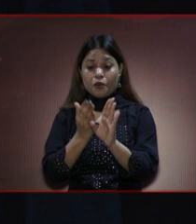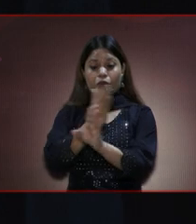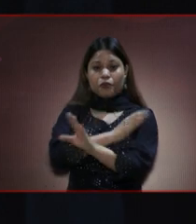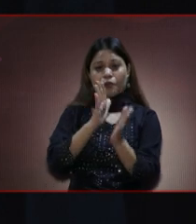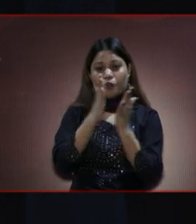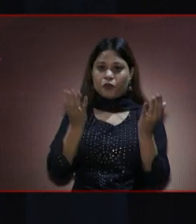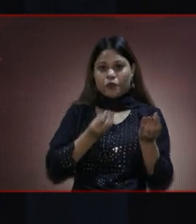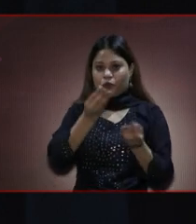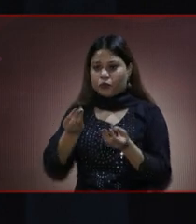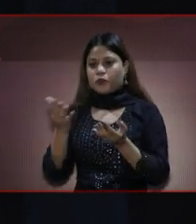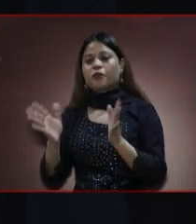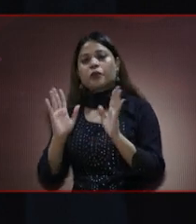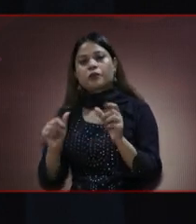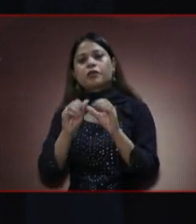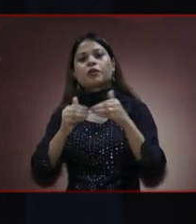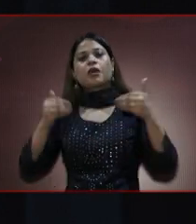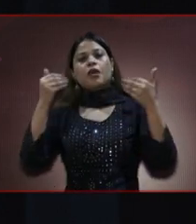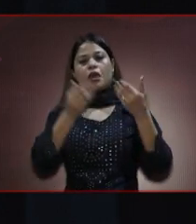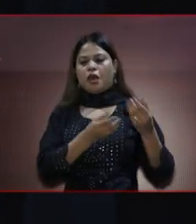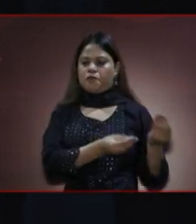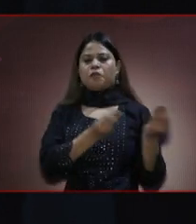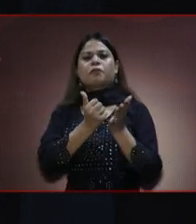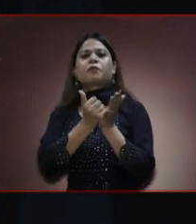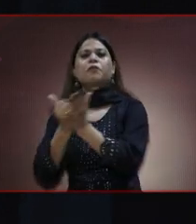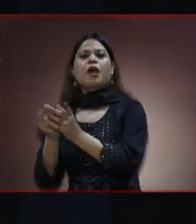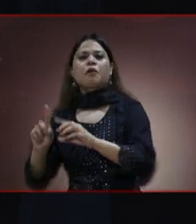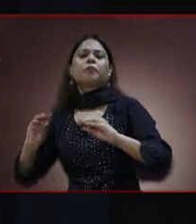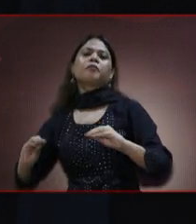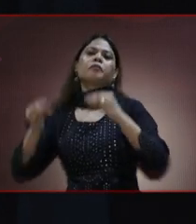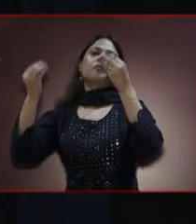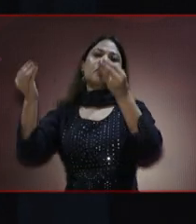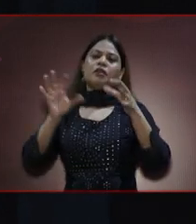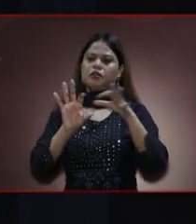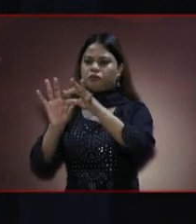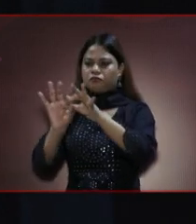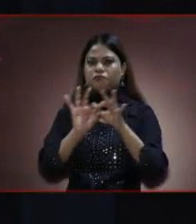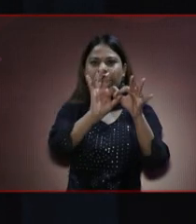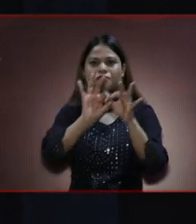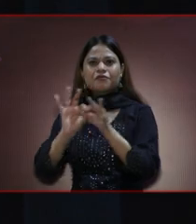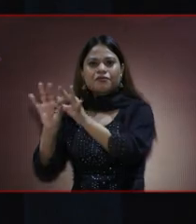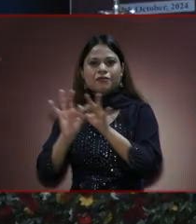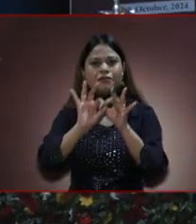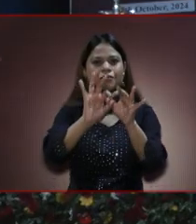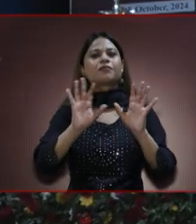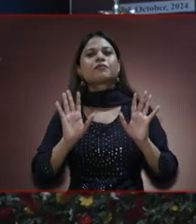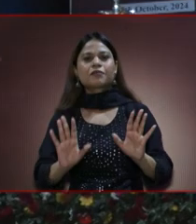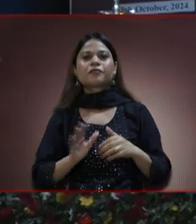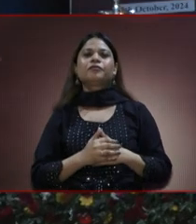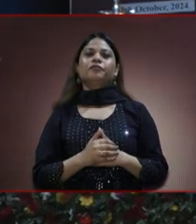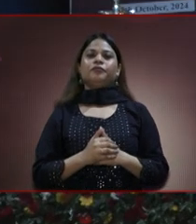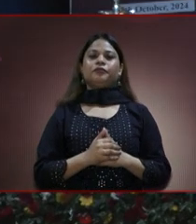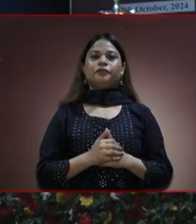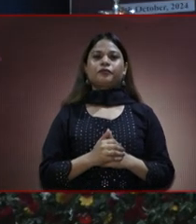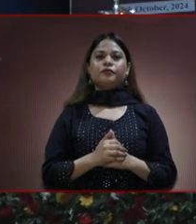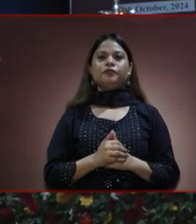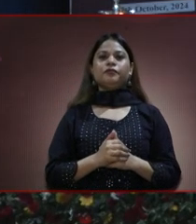और आपके माध्यम से मिलेंगी तो पूरा का पूरा सप्लाई चेन मैनेजमेंट बना हुआ रहेगा। तो इन्हीं प्रारंभिक